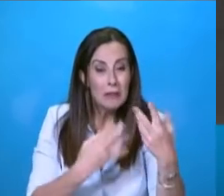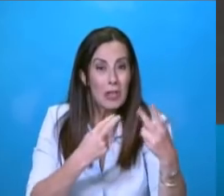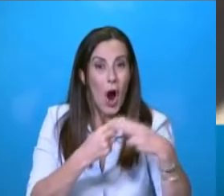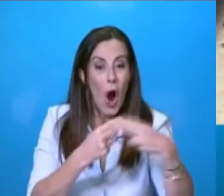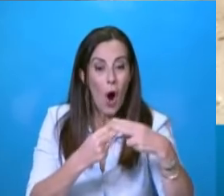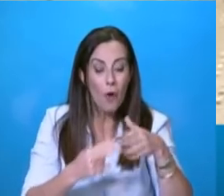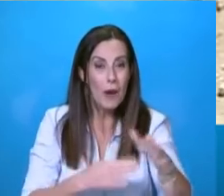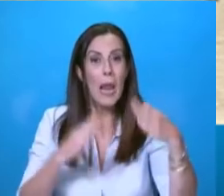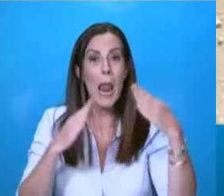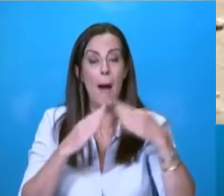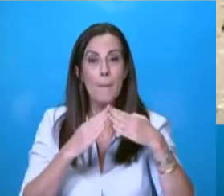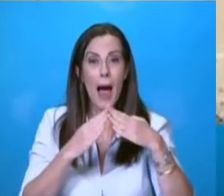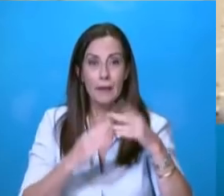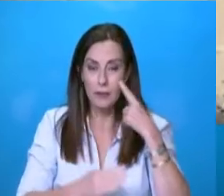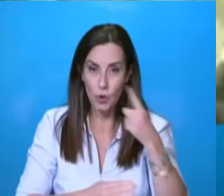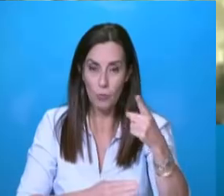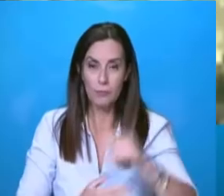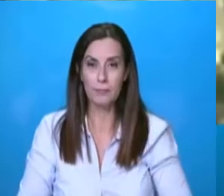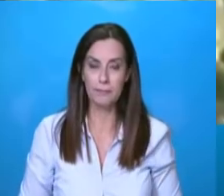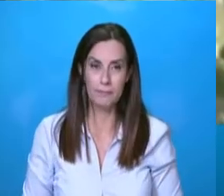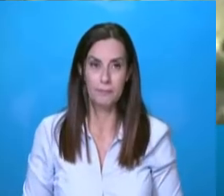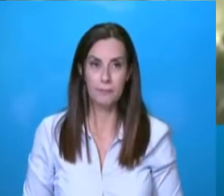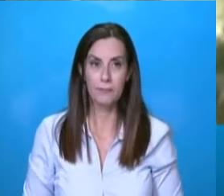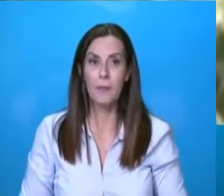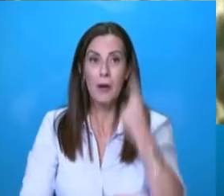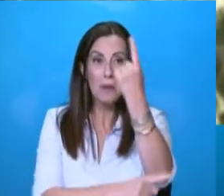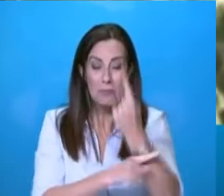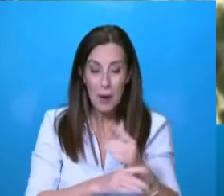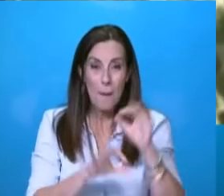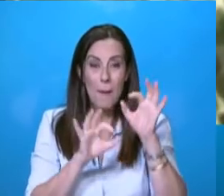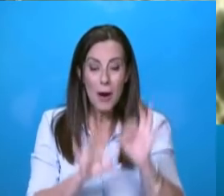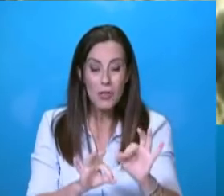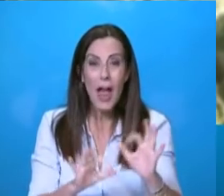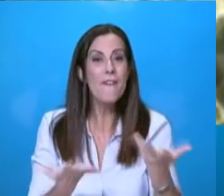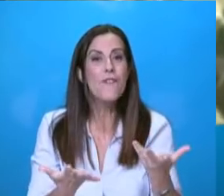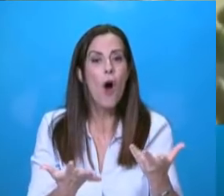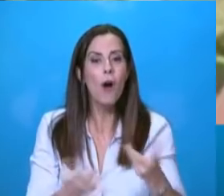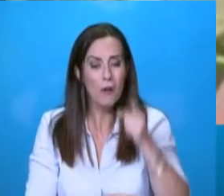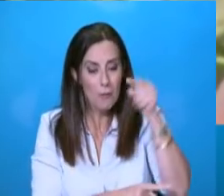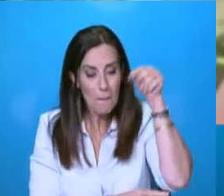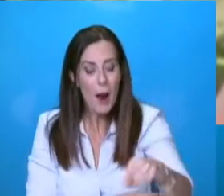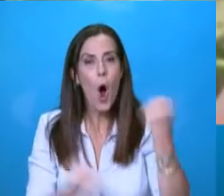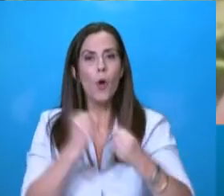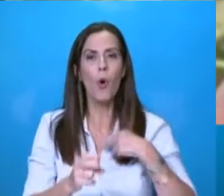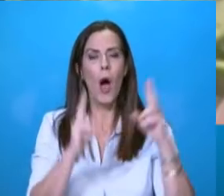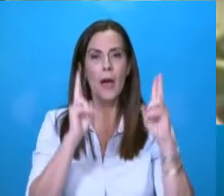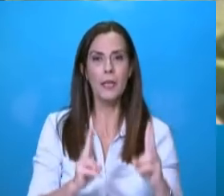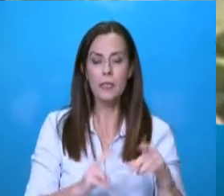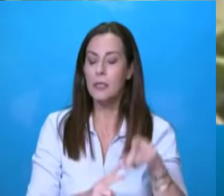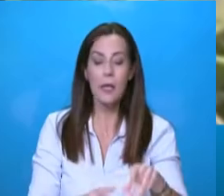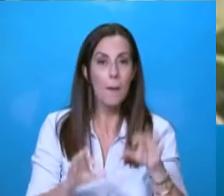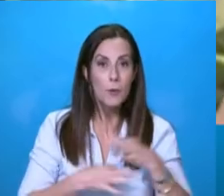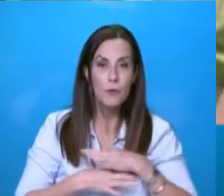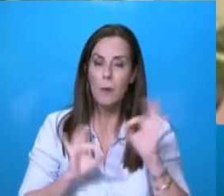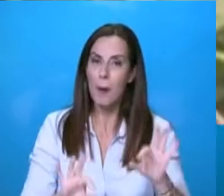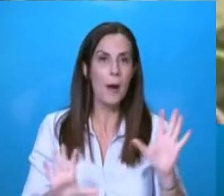מפתח ביתה כאן, ביישוב. הרקטה נפלה ממש במקום שאני מכנה בו. אז זה מבחינתי